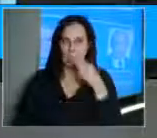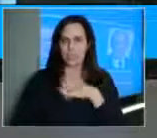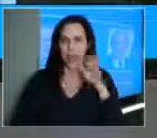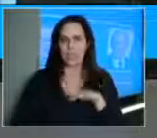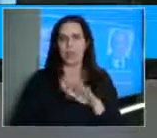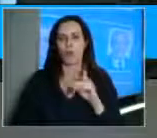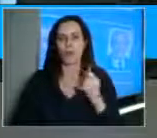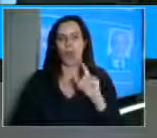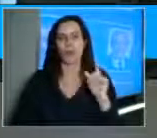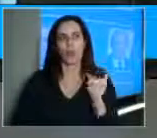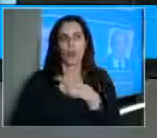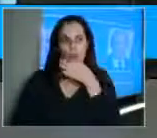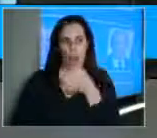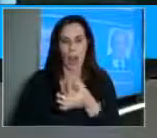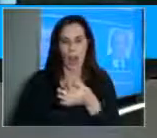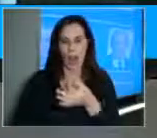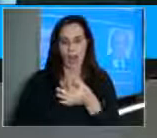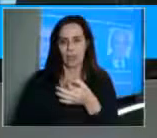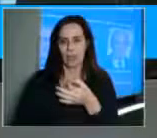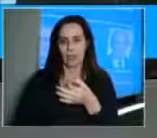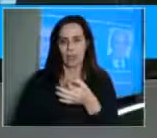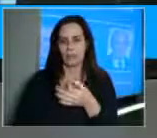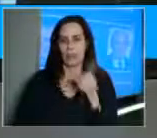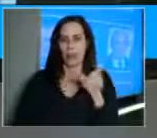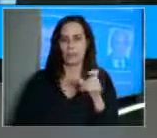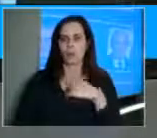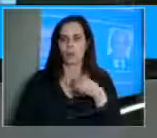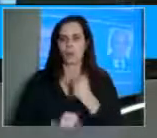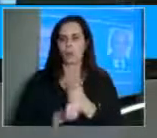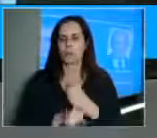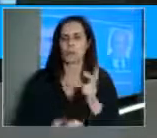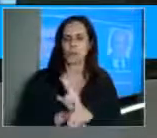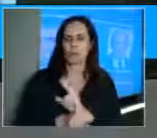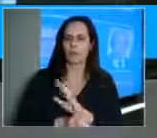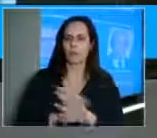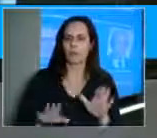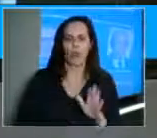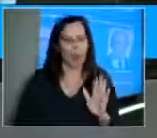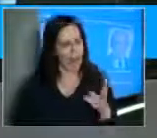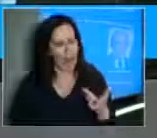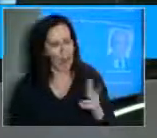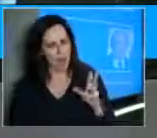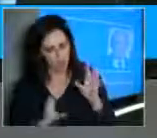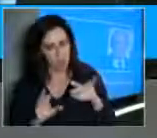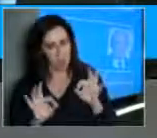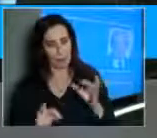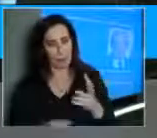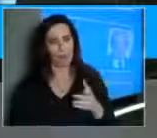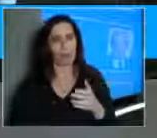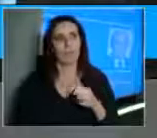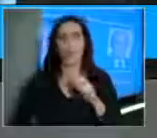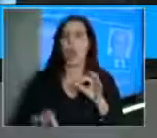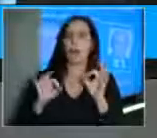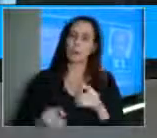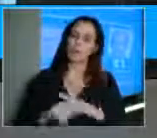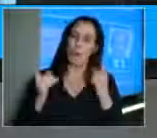אפילו מה זה, על כמעט כל שאלה באה עם איזושהי מונח, כאילו אנחנו עושים ספינים, כאילו אנחנו מנצלים, כאילו אנחנו בוטים, כי